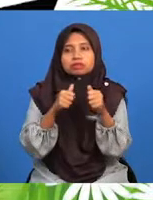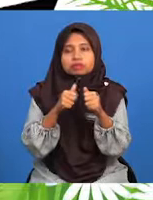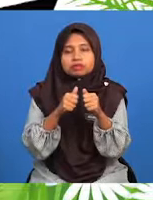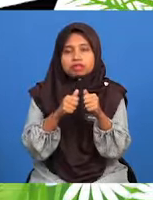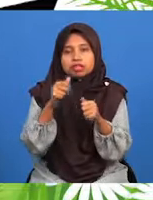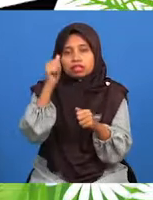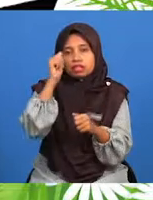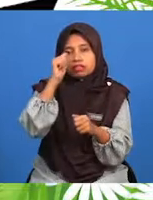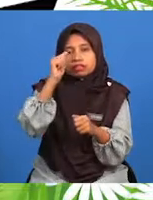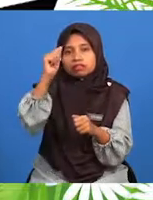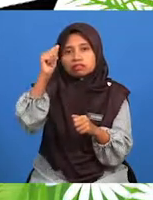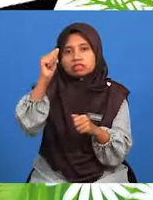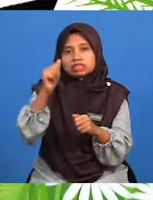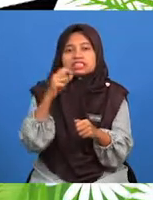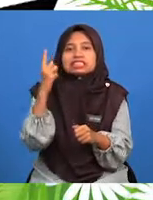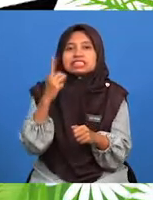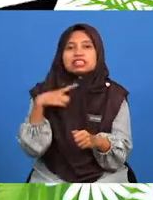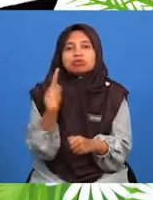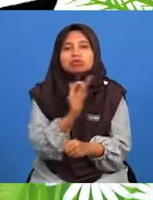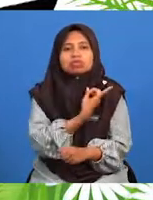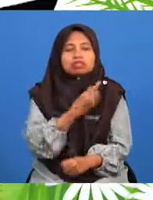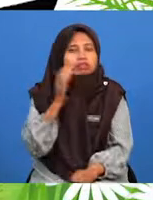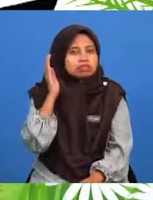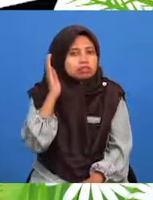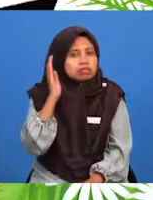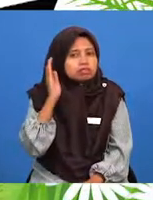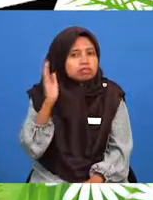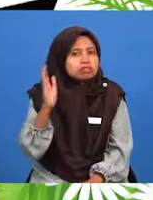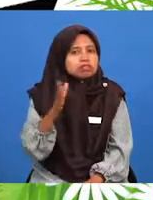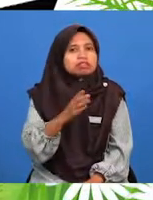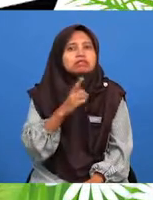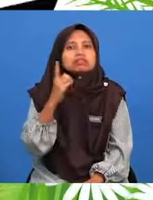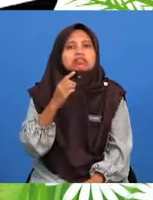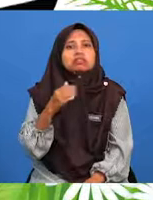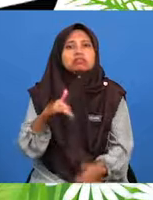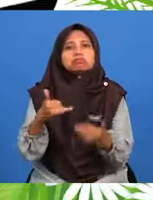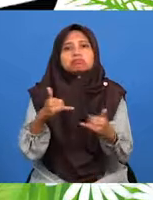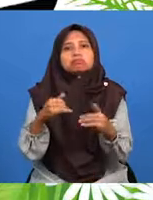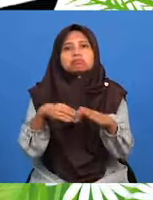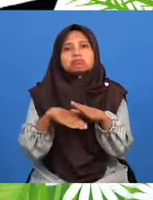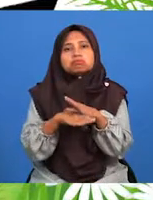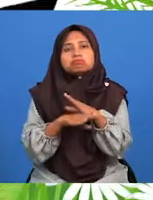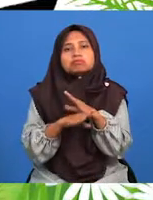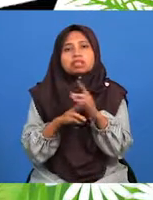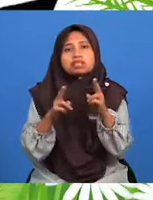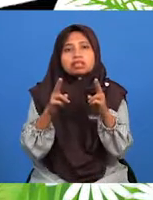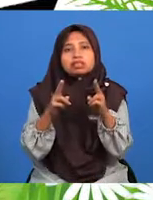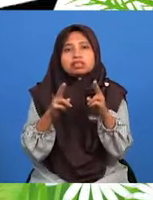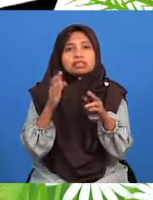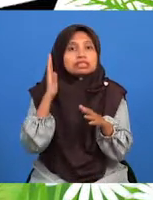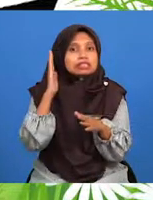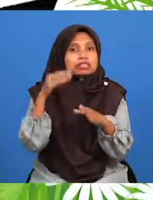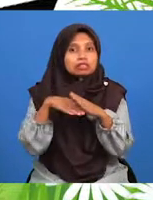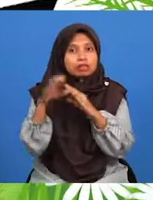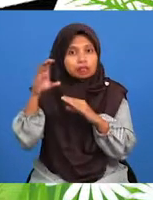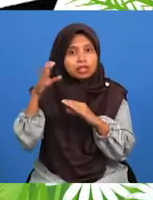Alhamdulillah, ayat tadi selalu kita dengar dan sering bermain-main di lidah para ulama kan? Apa yang